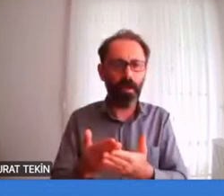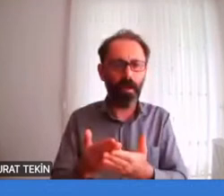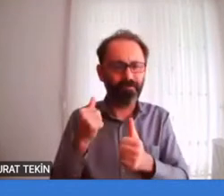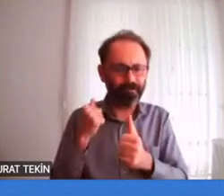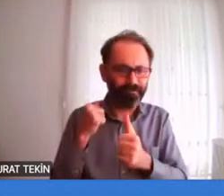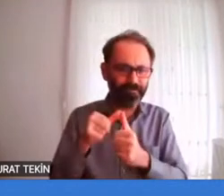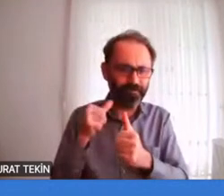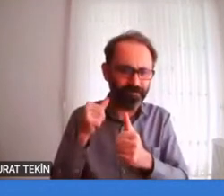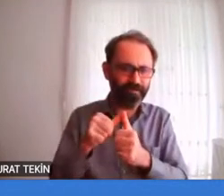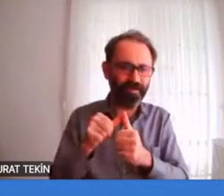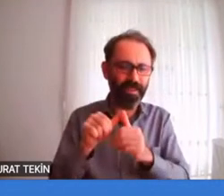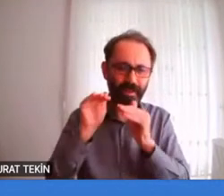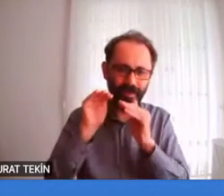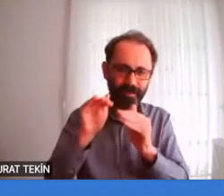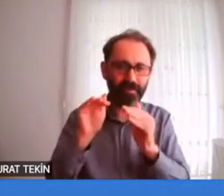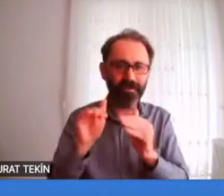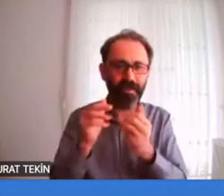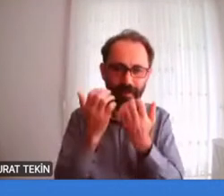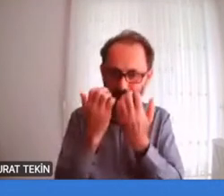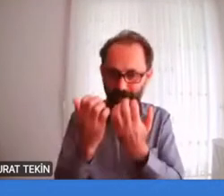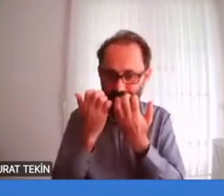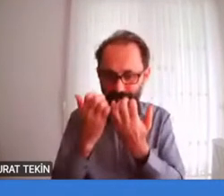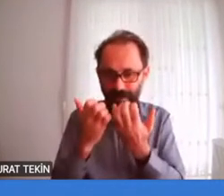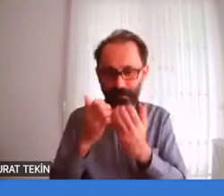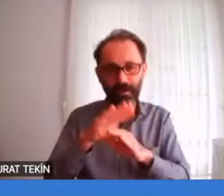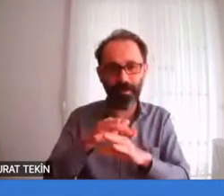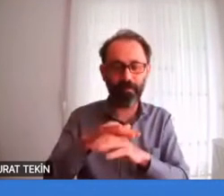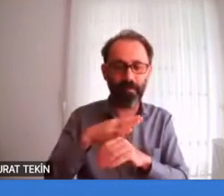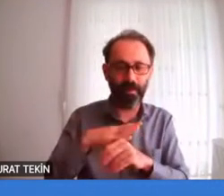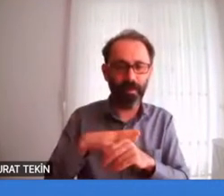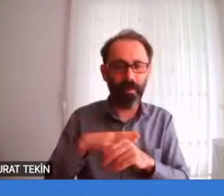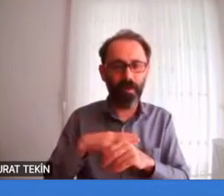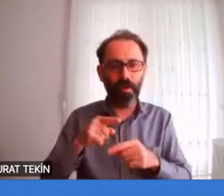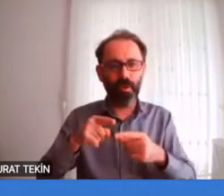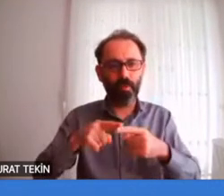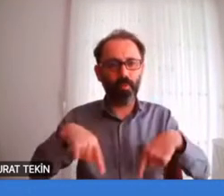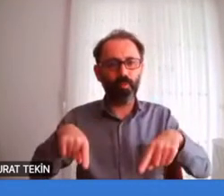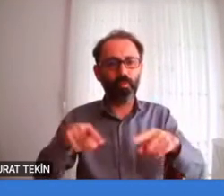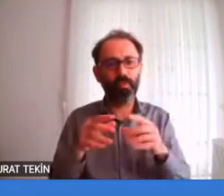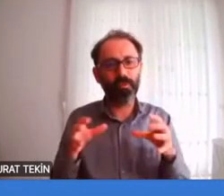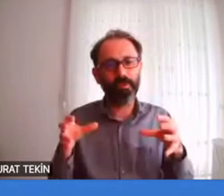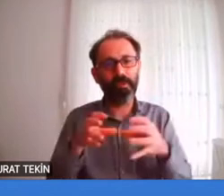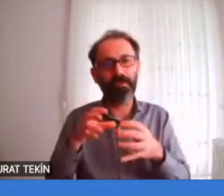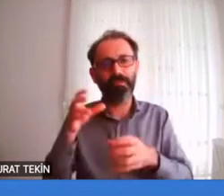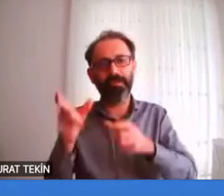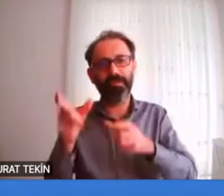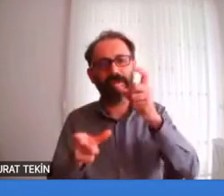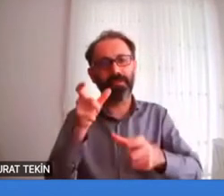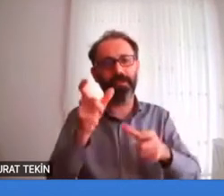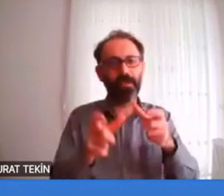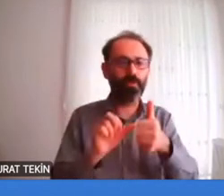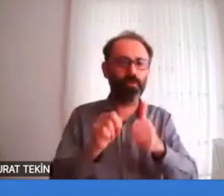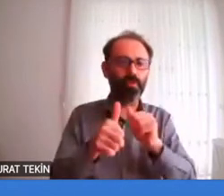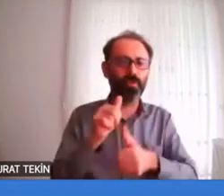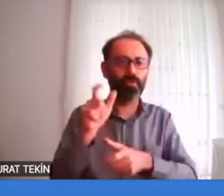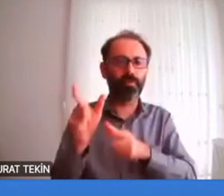yanınızda olmaktan mutluluk duyarız. Ben takımın bütün bireylerine teşekkür ediyorum ve başarılar diliyorum.